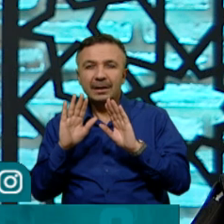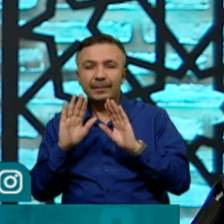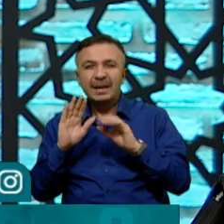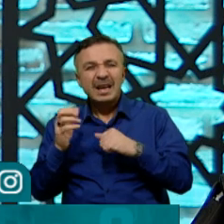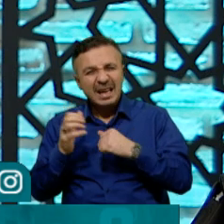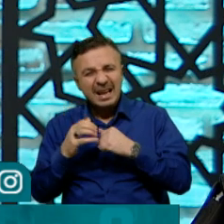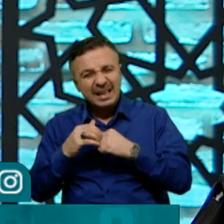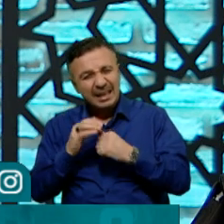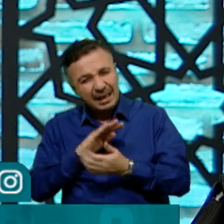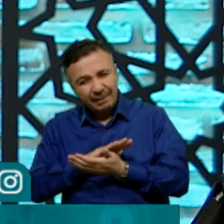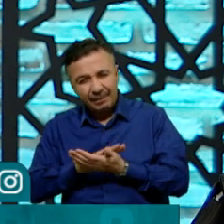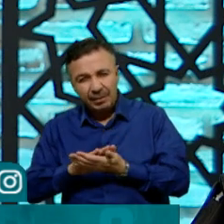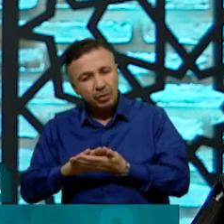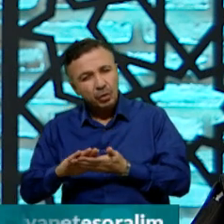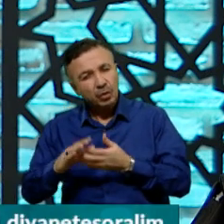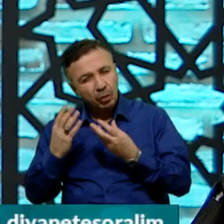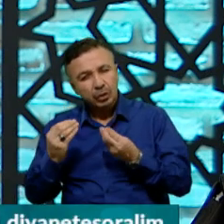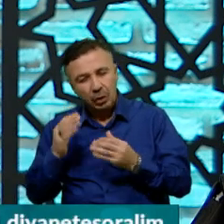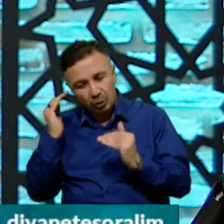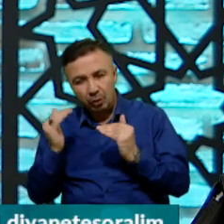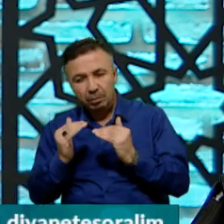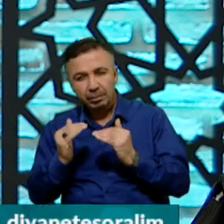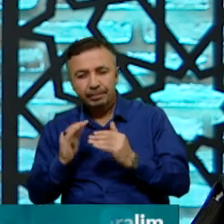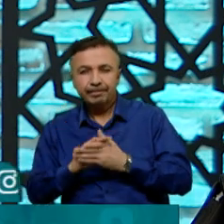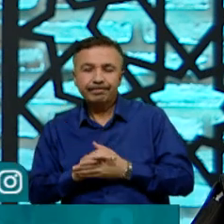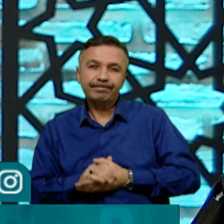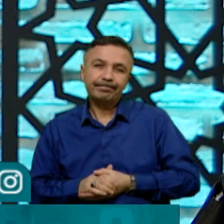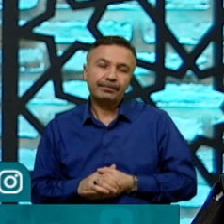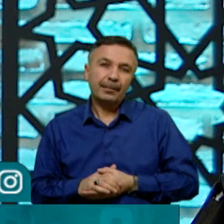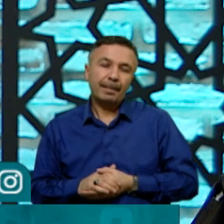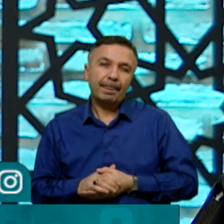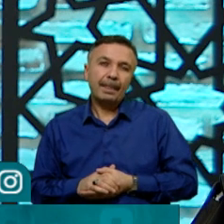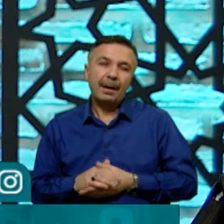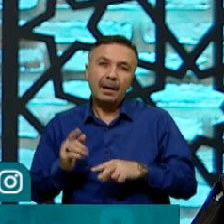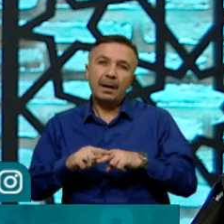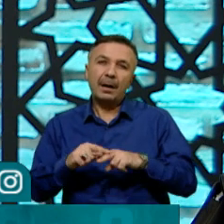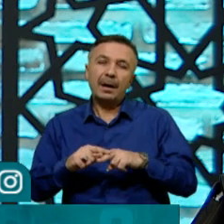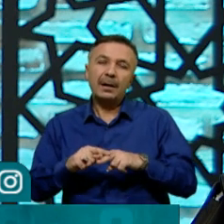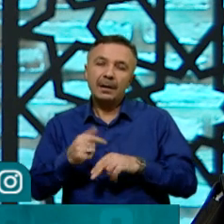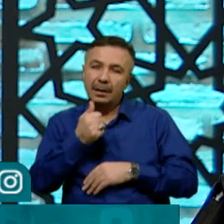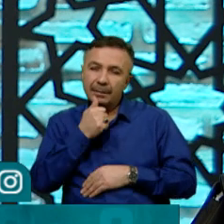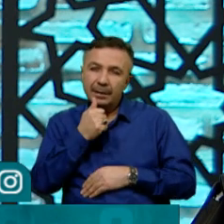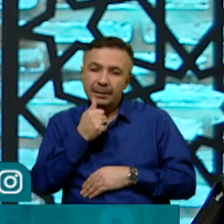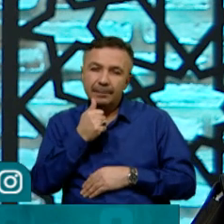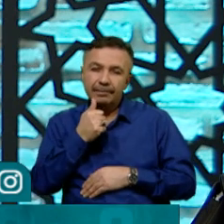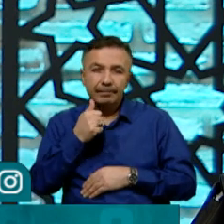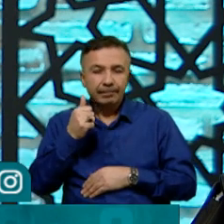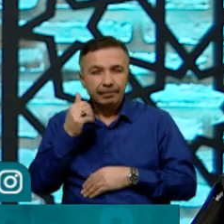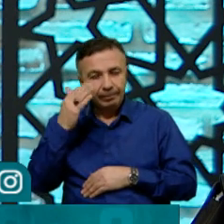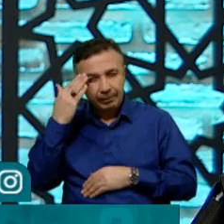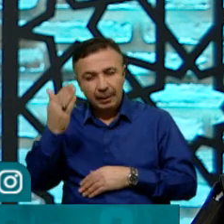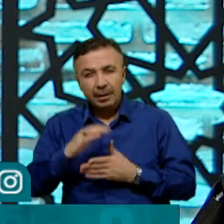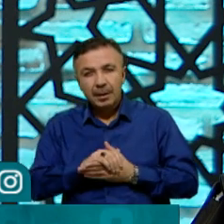oyunun zaten söylemiştiniz pek Allah kolaylıklar versin Ali Bey diyor ki Selamünaleyküm muhterem hocam bir haberde